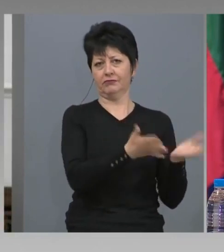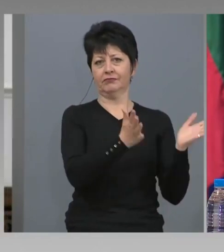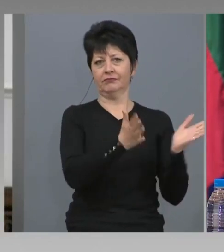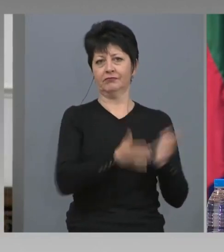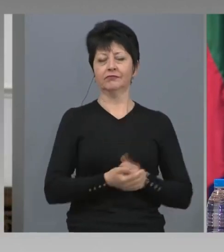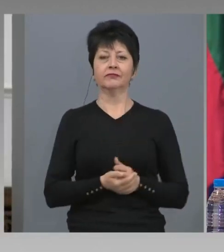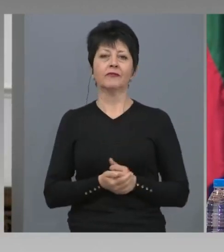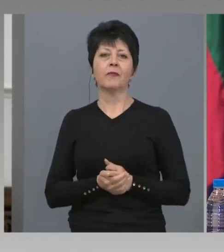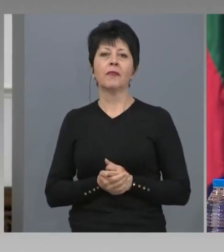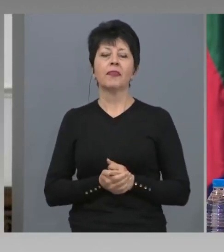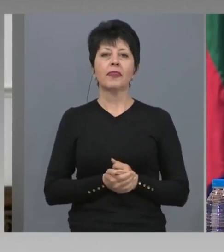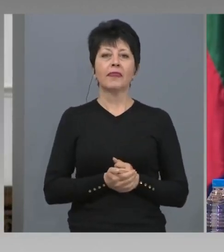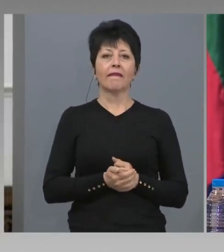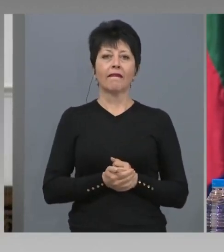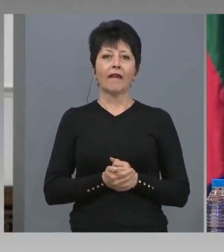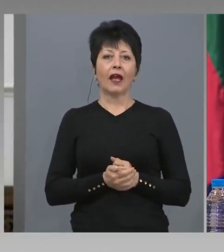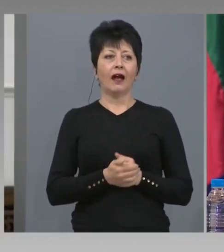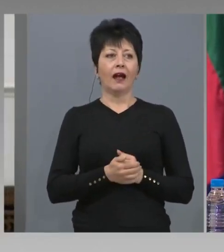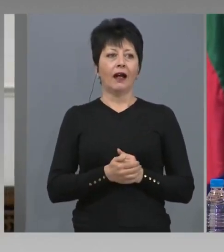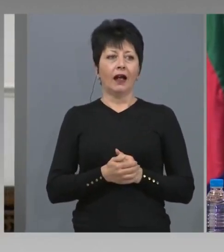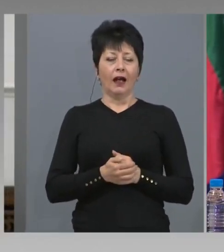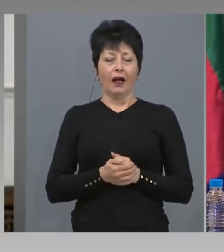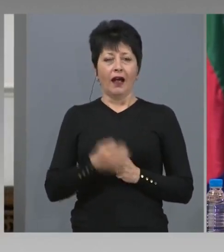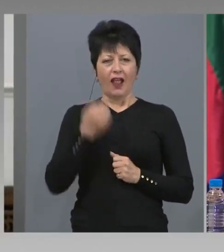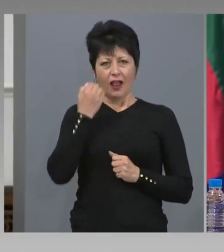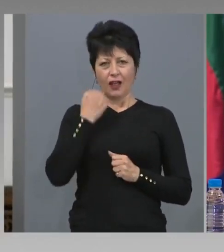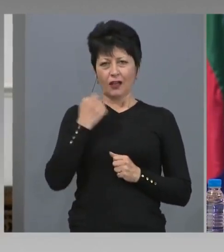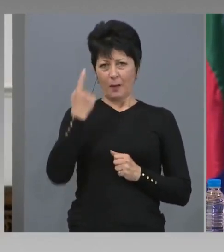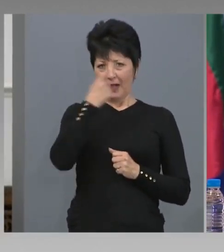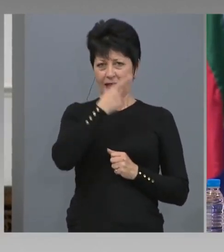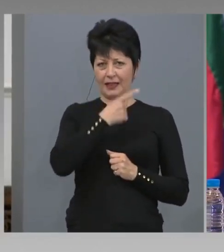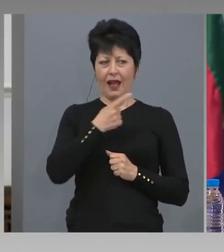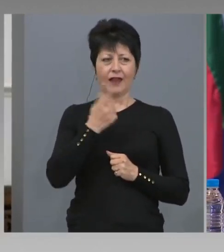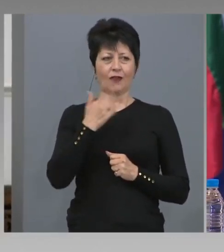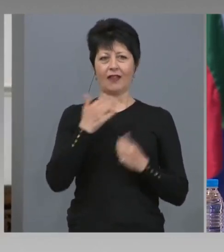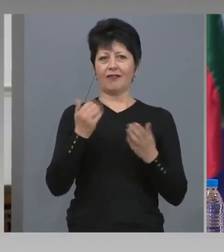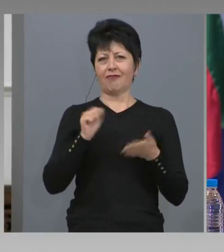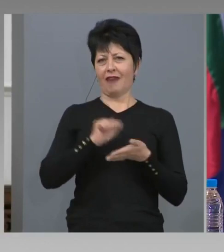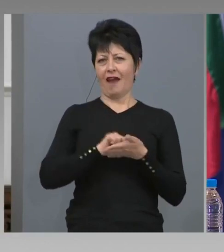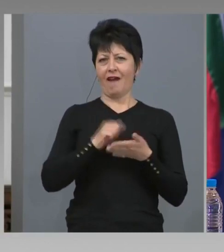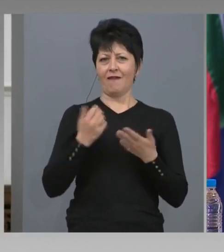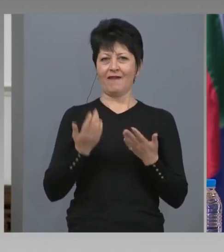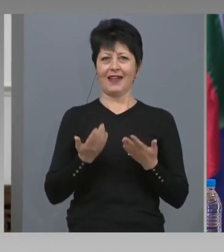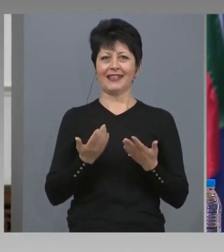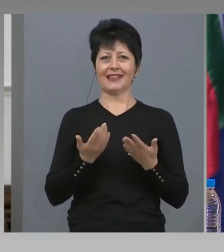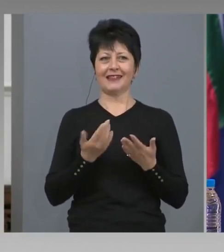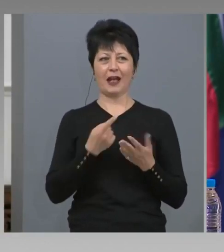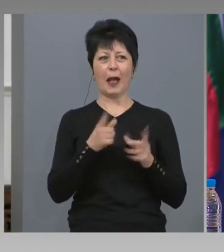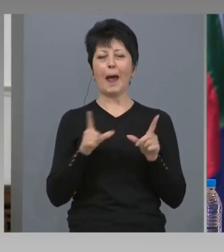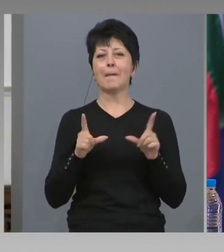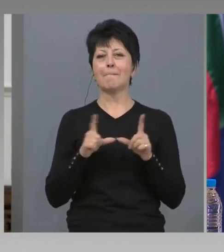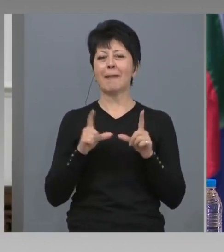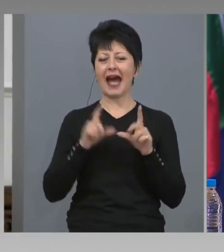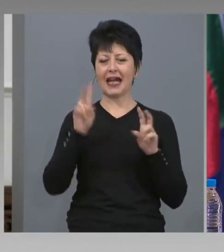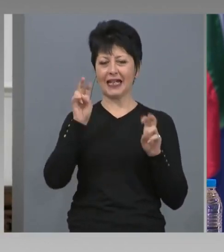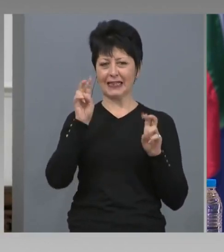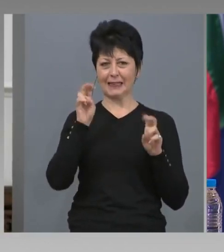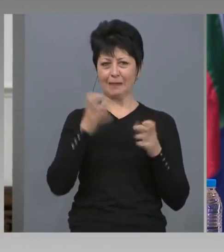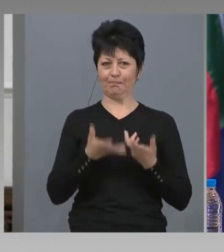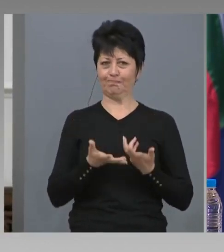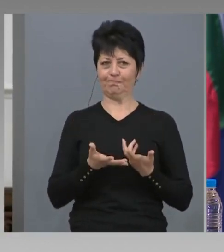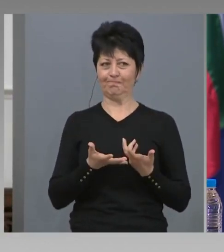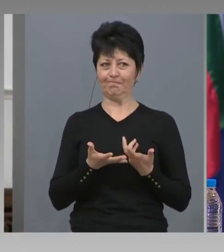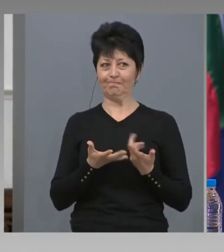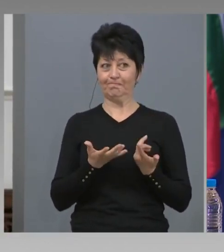Два въпроса от вестник Марица. Добро утро. Добър ден, по-точно от мен. Колеги... Ние пак се върнахме на старата работа. Уж